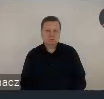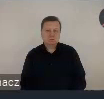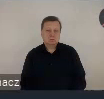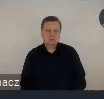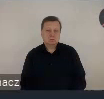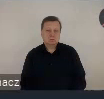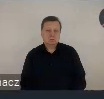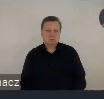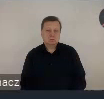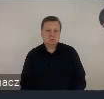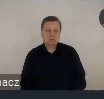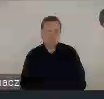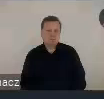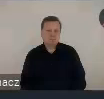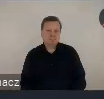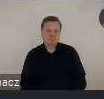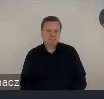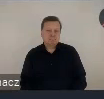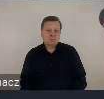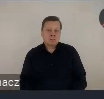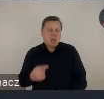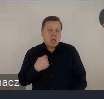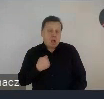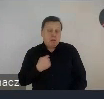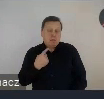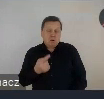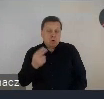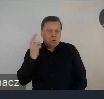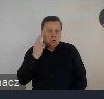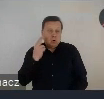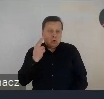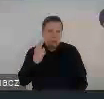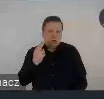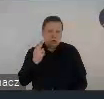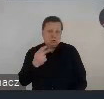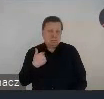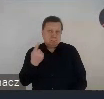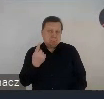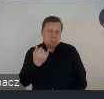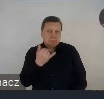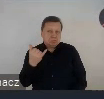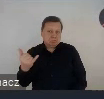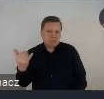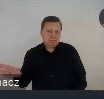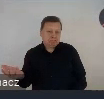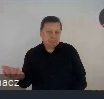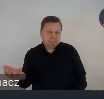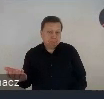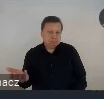No więc można to rozumieć na wiele sposobów. Przez to, że taki zapis